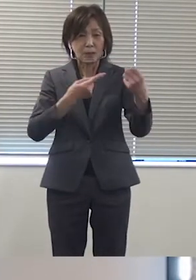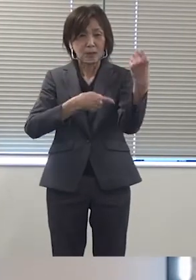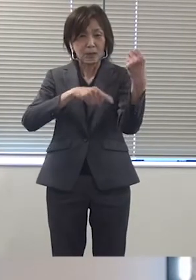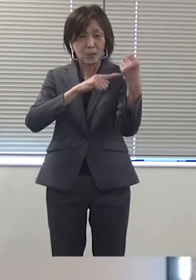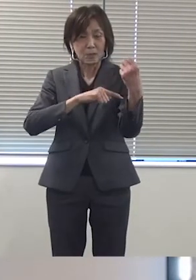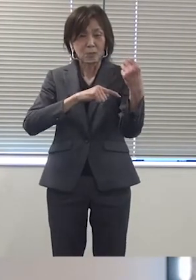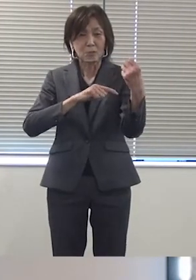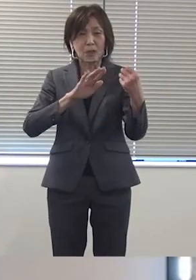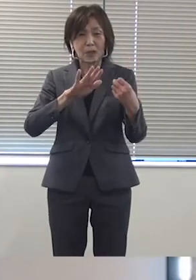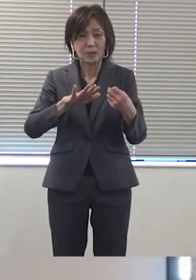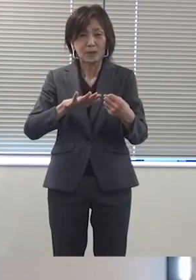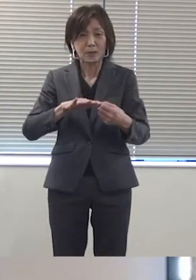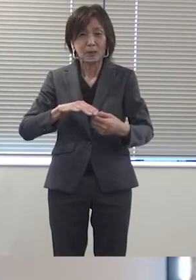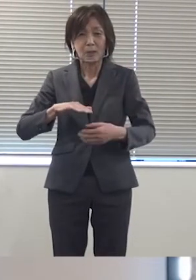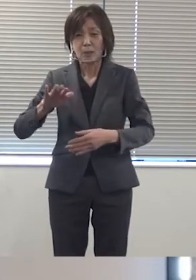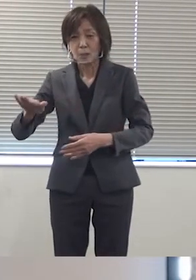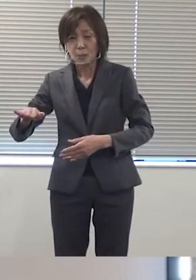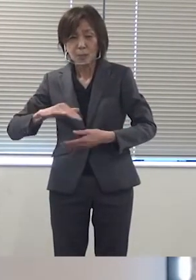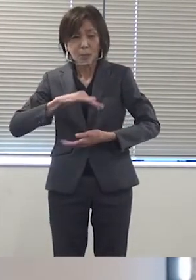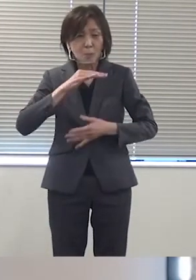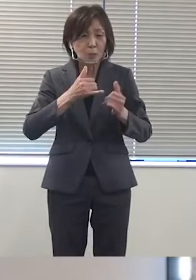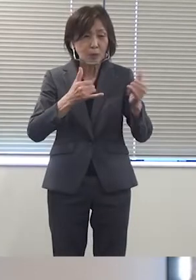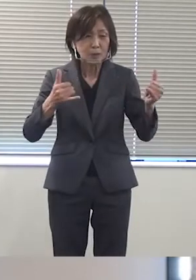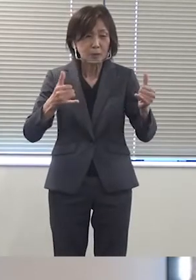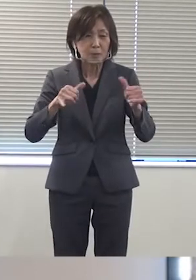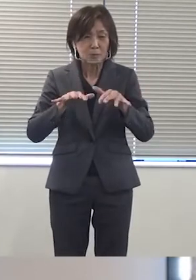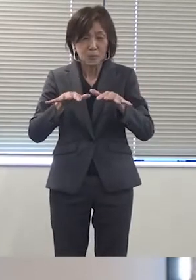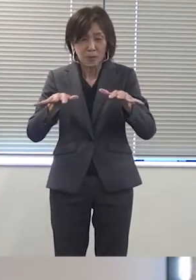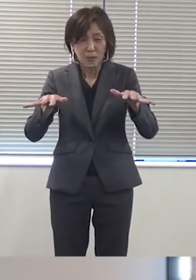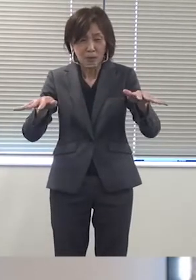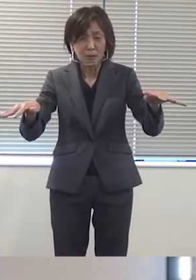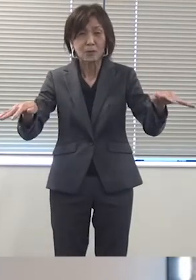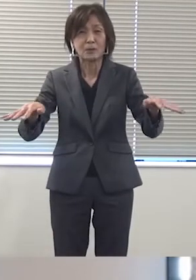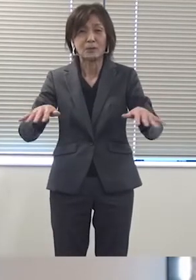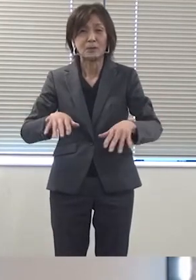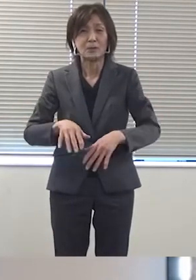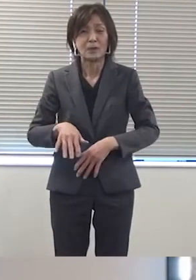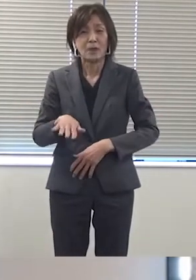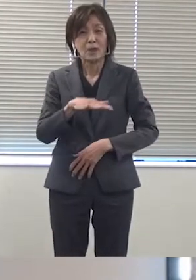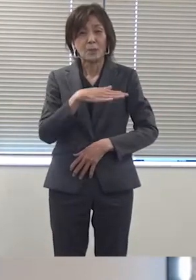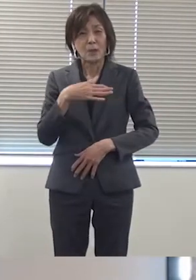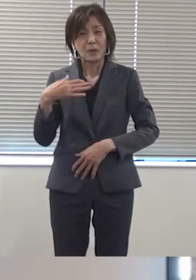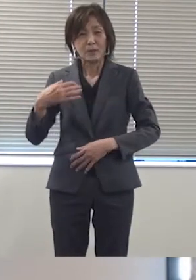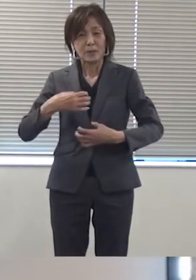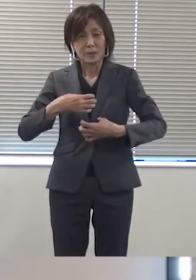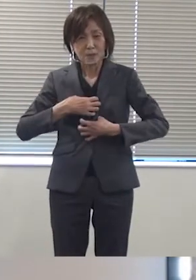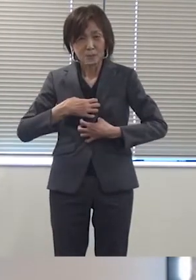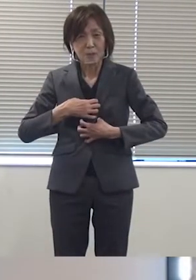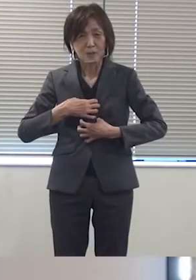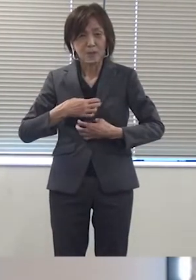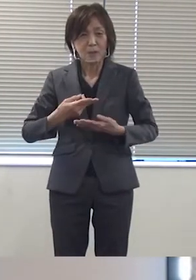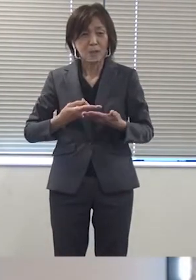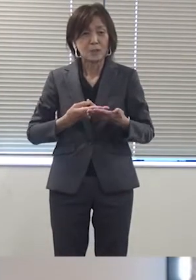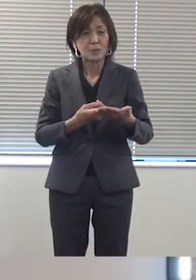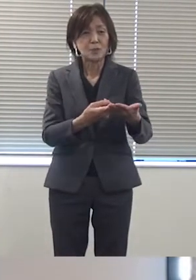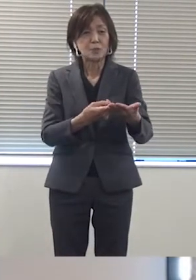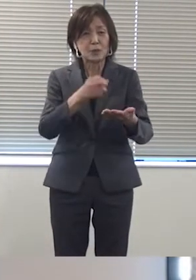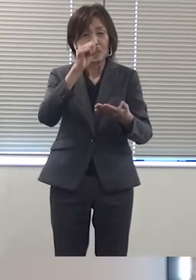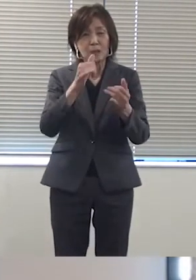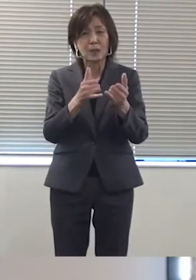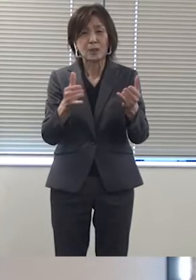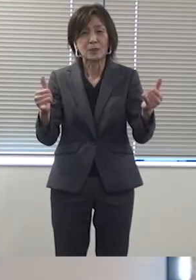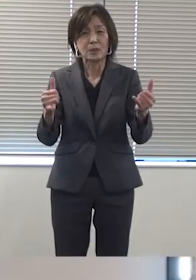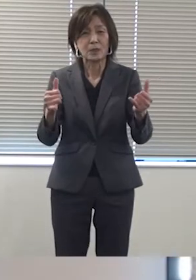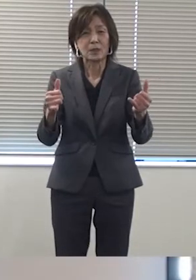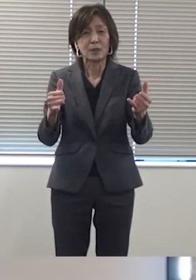配しているのは入院患者さんかね、入院患者さんが多く亡くなっています。現に今亡くなっているのは、大体70代、80